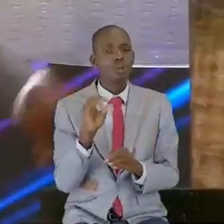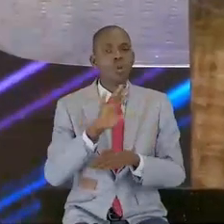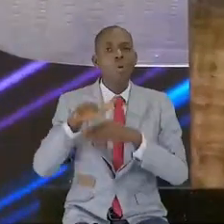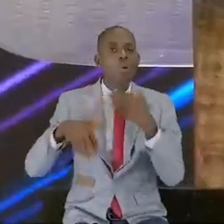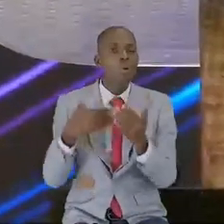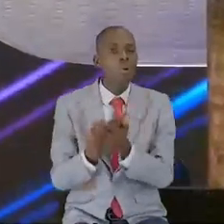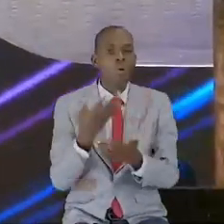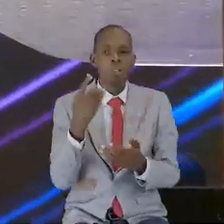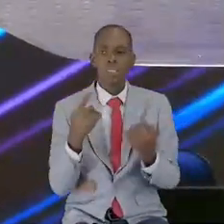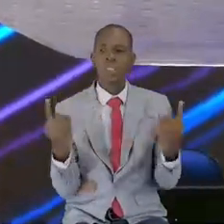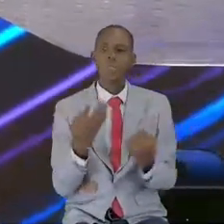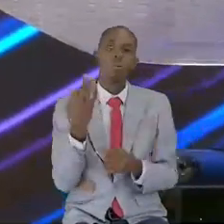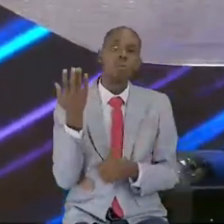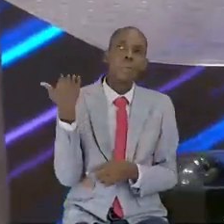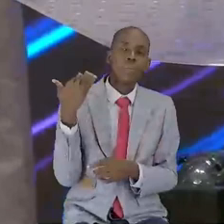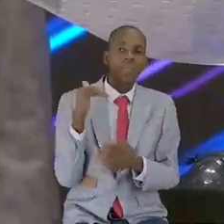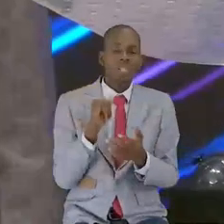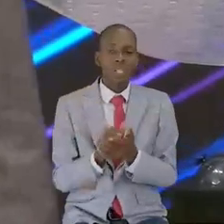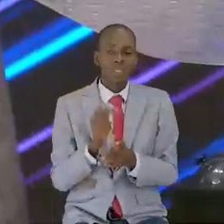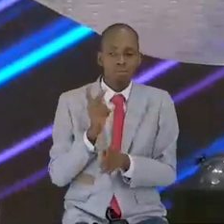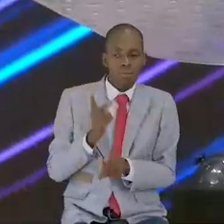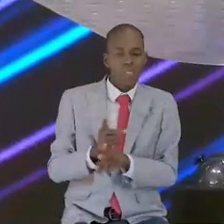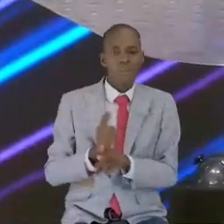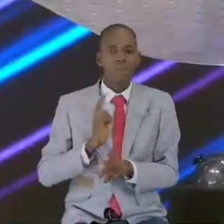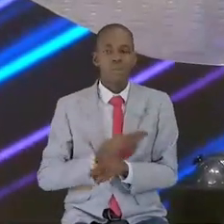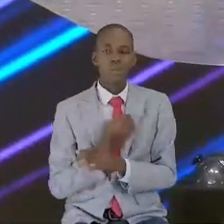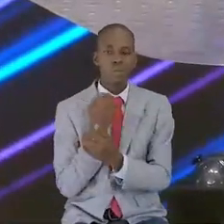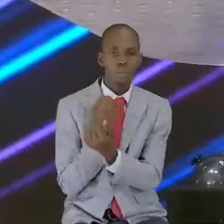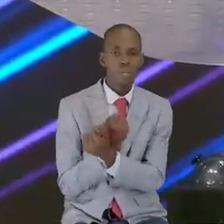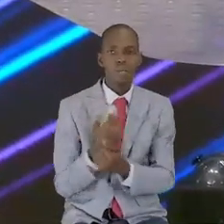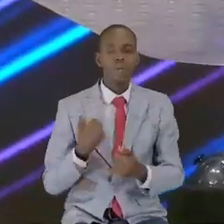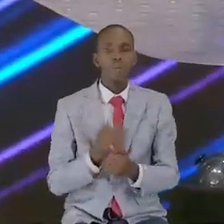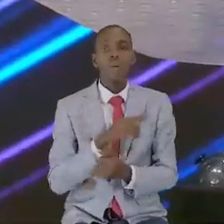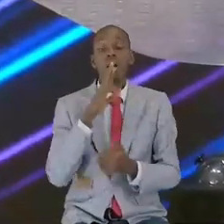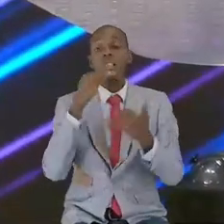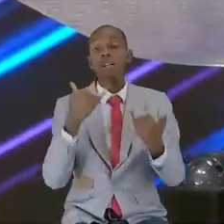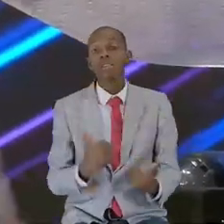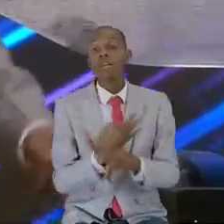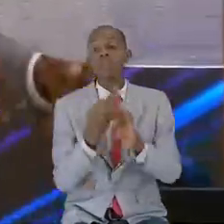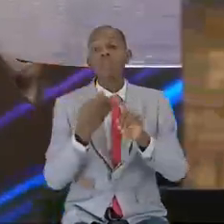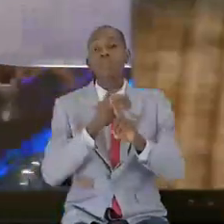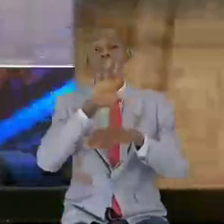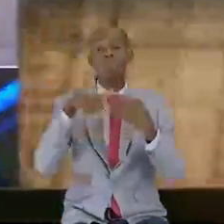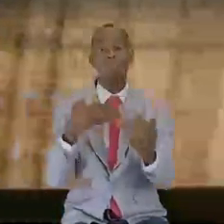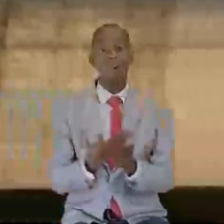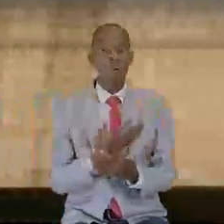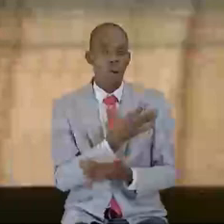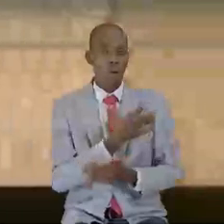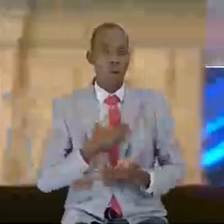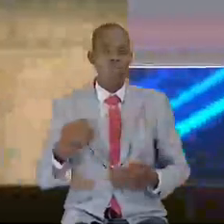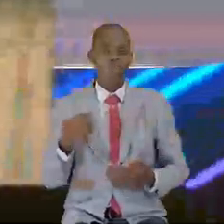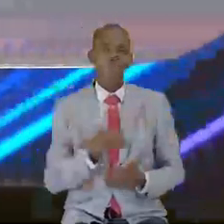passé par lesquelles nous étions liés, nous sommes libérés de ces choses et maintenant,